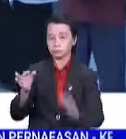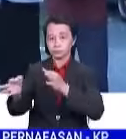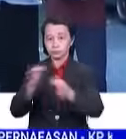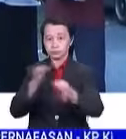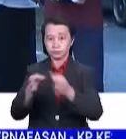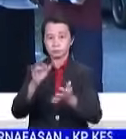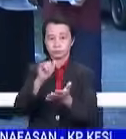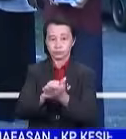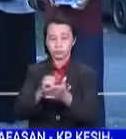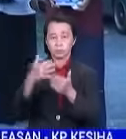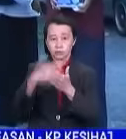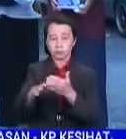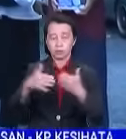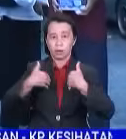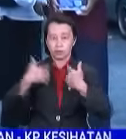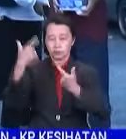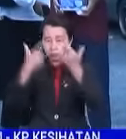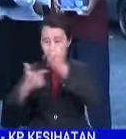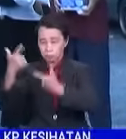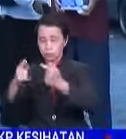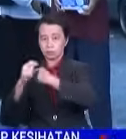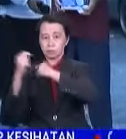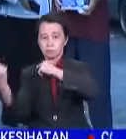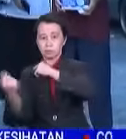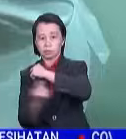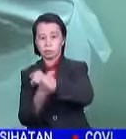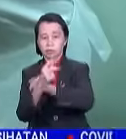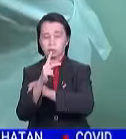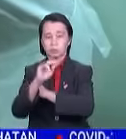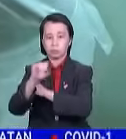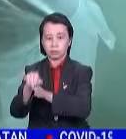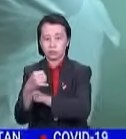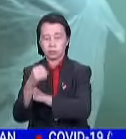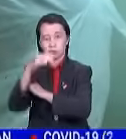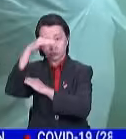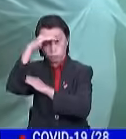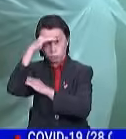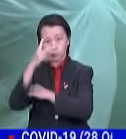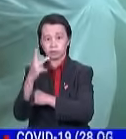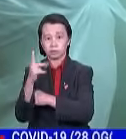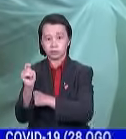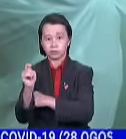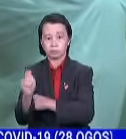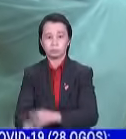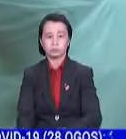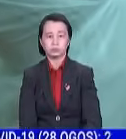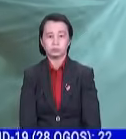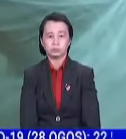mengenai perkara itu selepas Pengadegan lawata di taman kota Jaya kota tinggi Johor